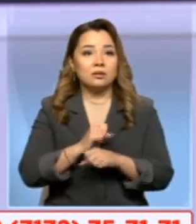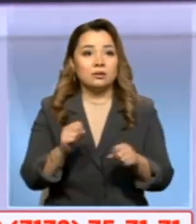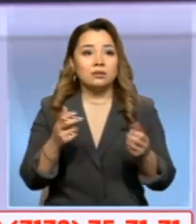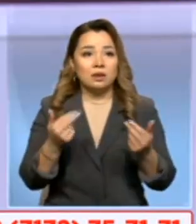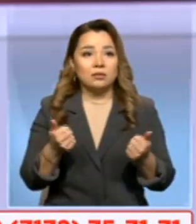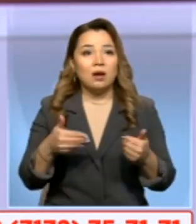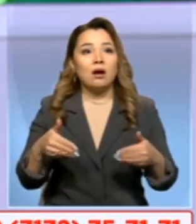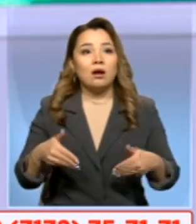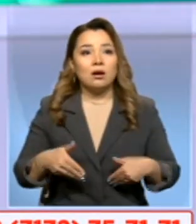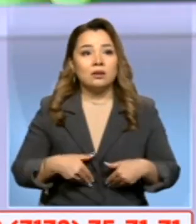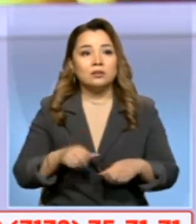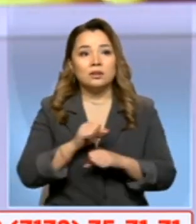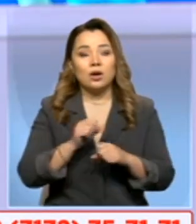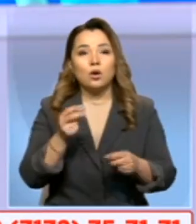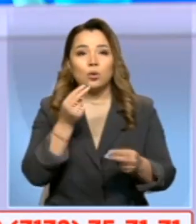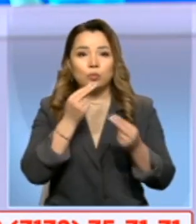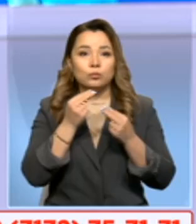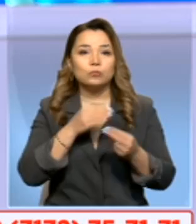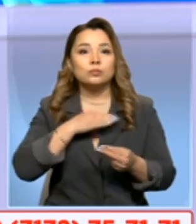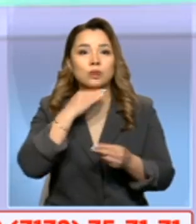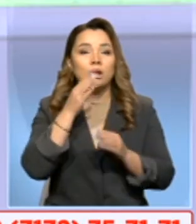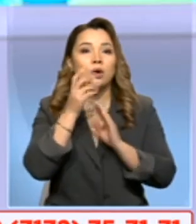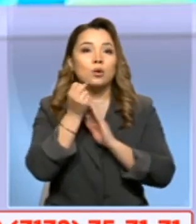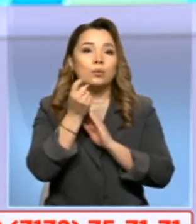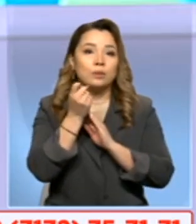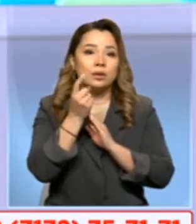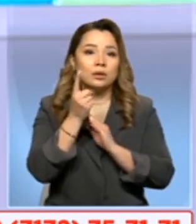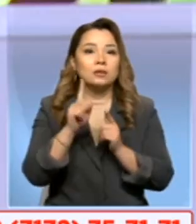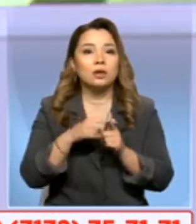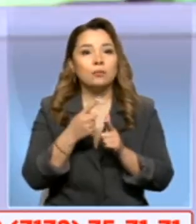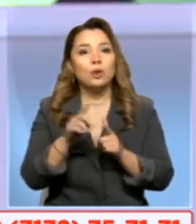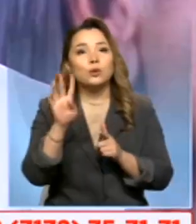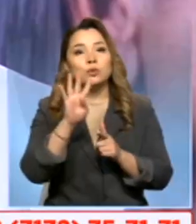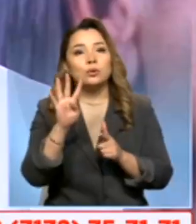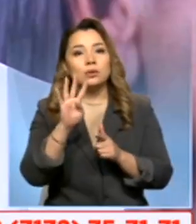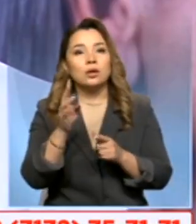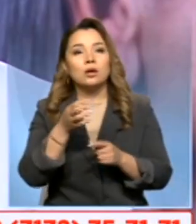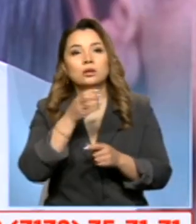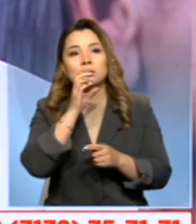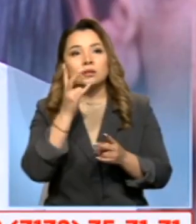ханым? Ашқарынға ішпейміз, бұны сағат 11-де немесе сағат 4-те ішеміз.